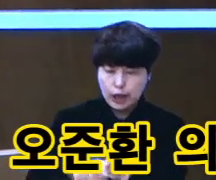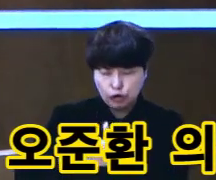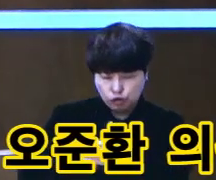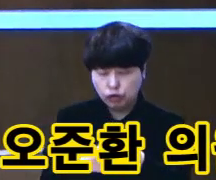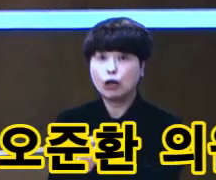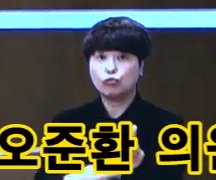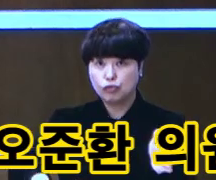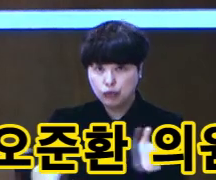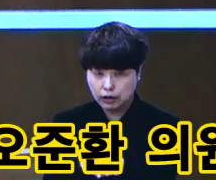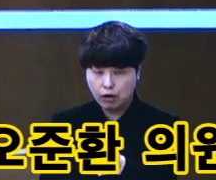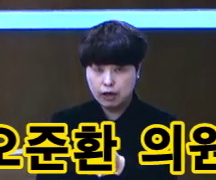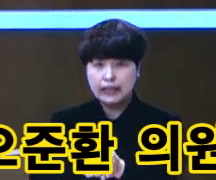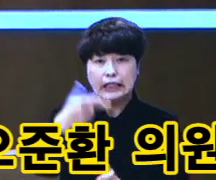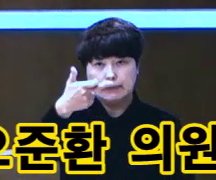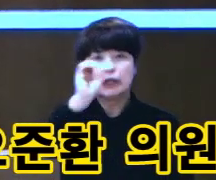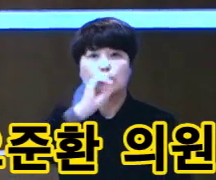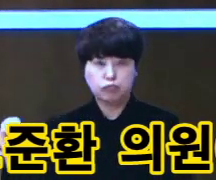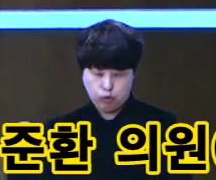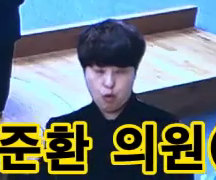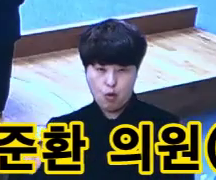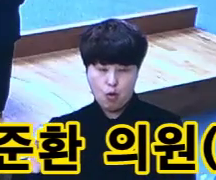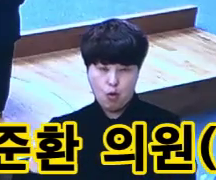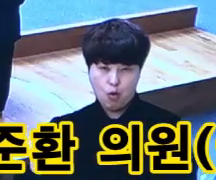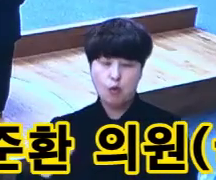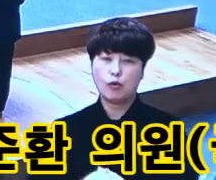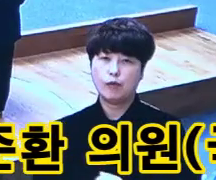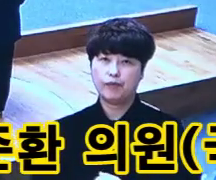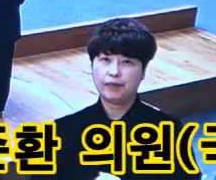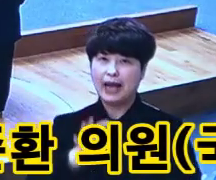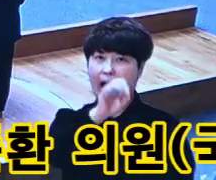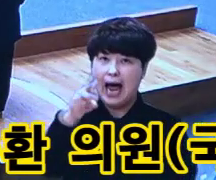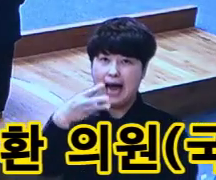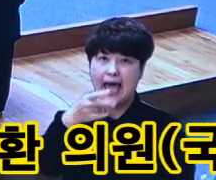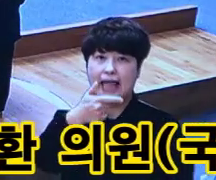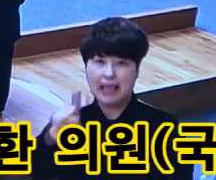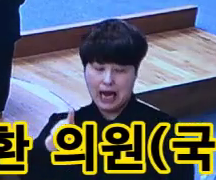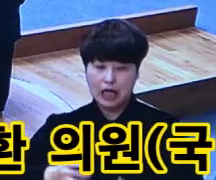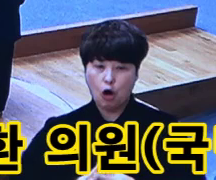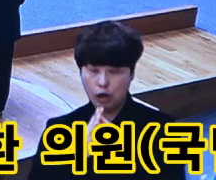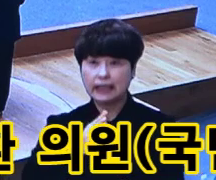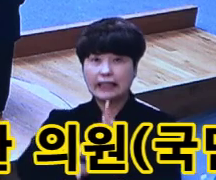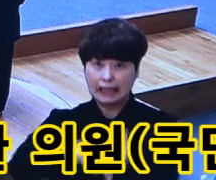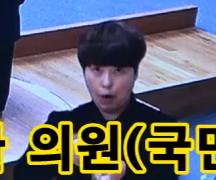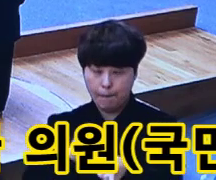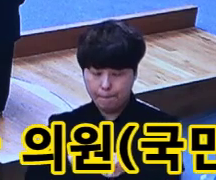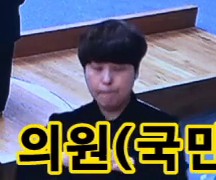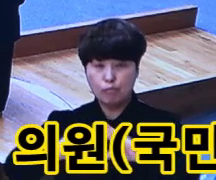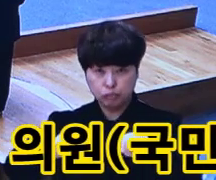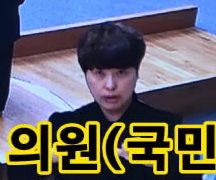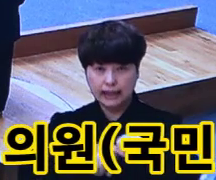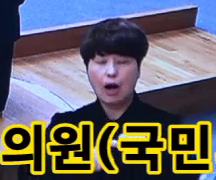위해서는 17% 이상의 공정률을 보인 아레나 건립 사업을 포함한 일부 부지는 원형